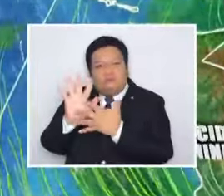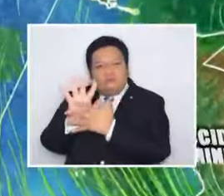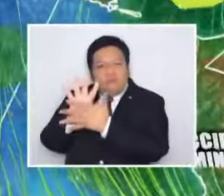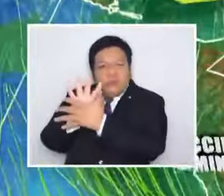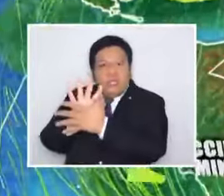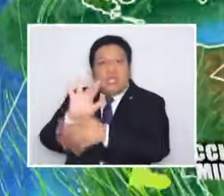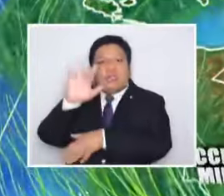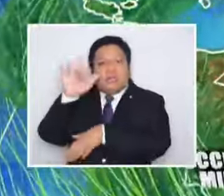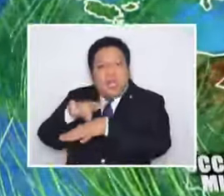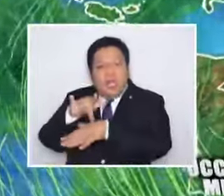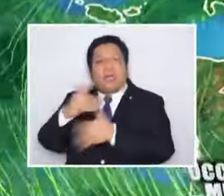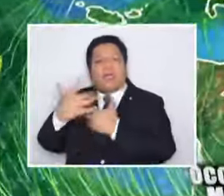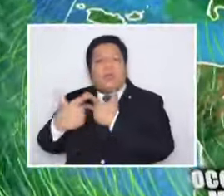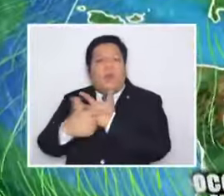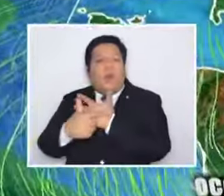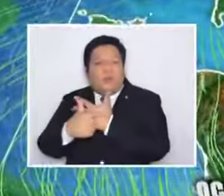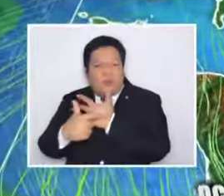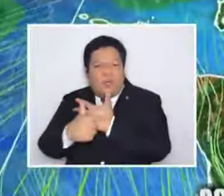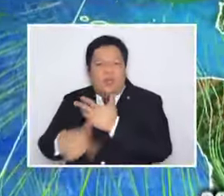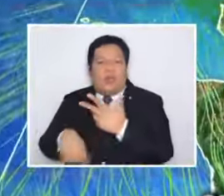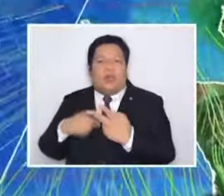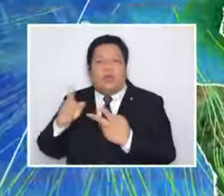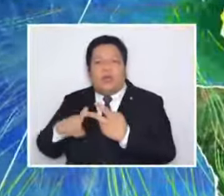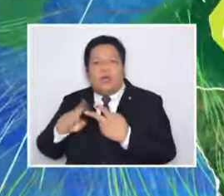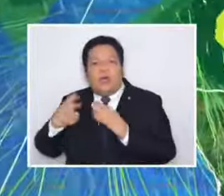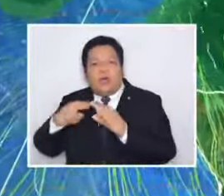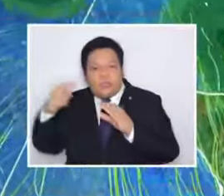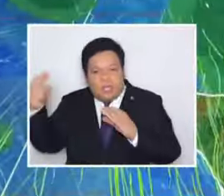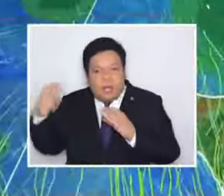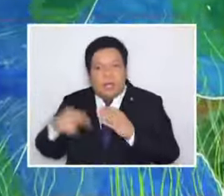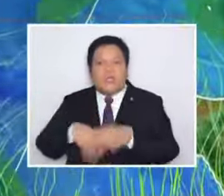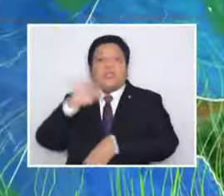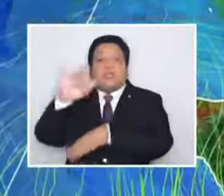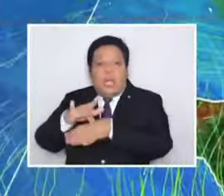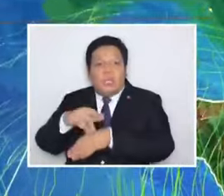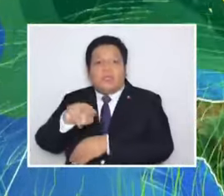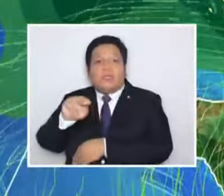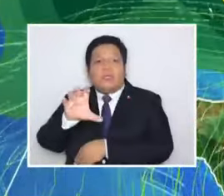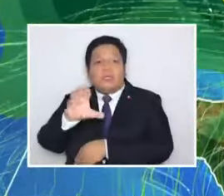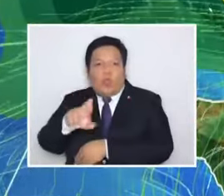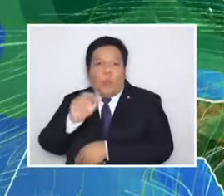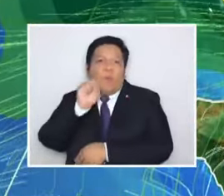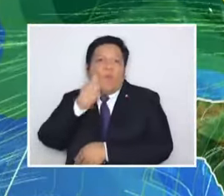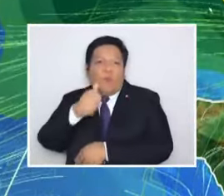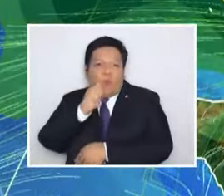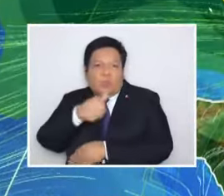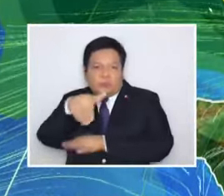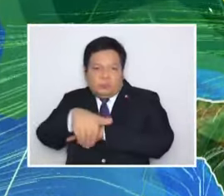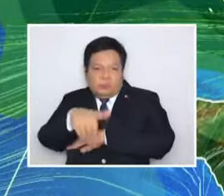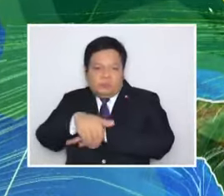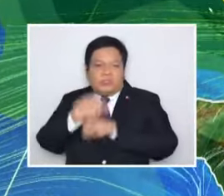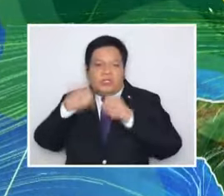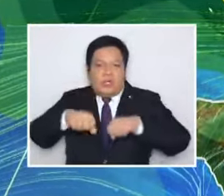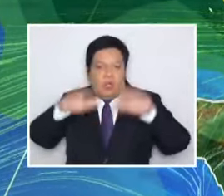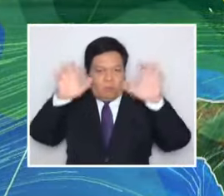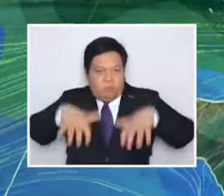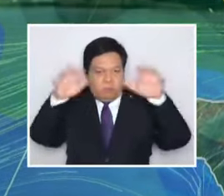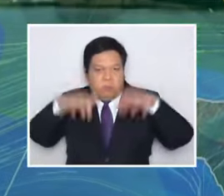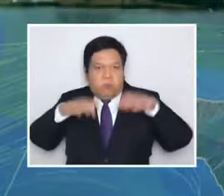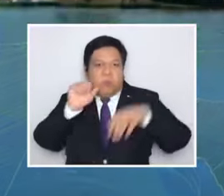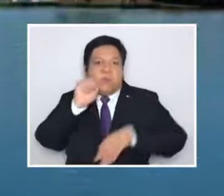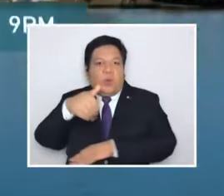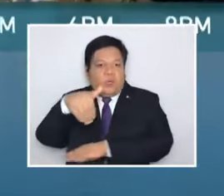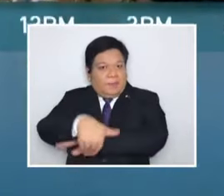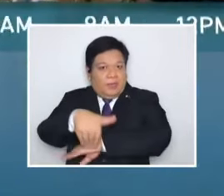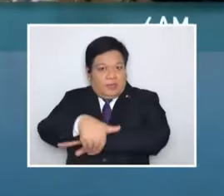o Rizal bago dumiretso sa Metro Manila bukas ng gabi. Asahan po natin ang malakas na ulan bukas ng gabi. Sa hourly forecast